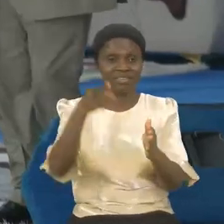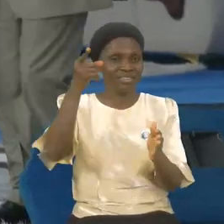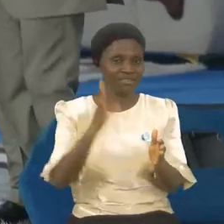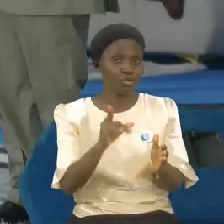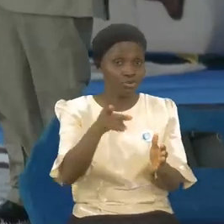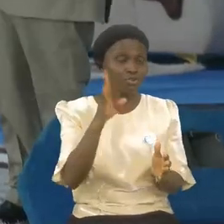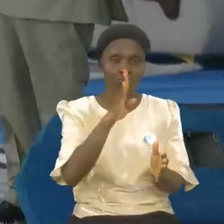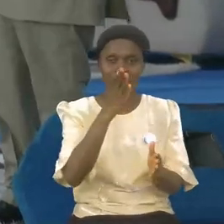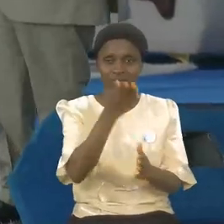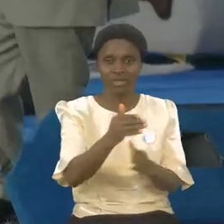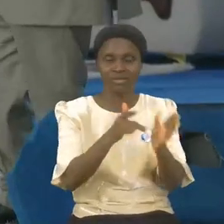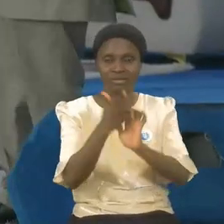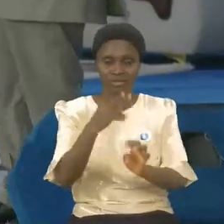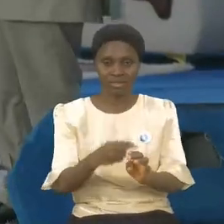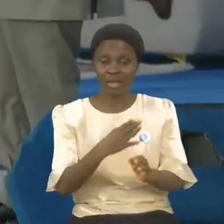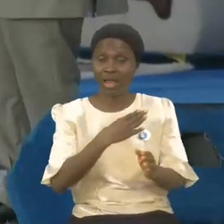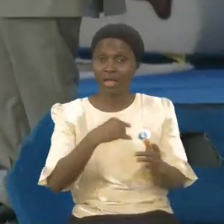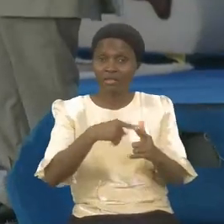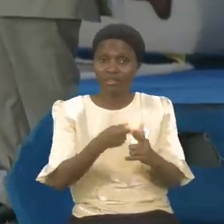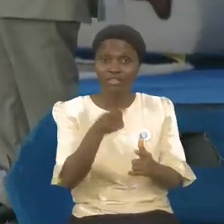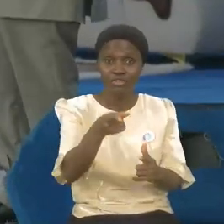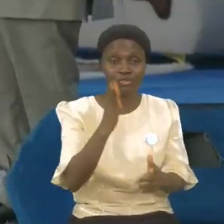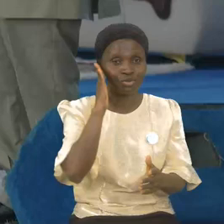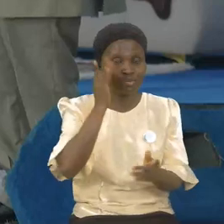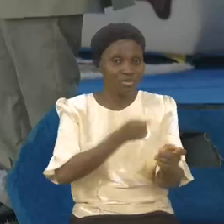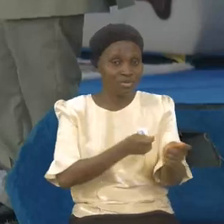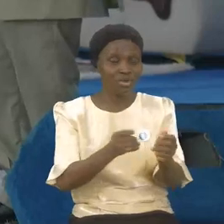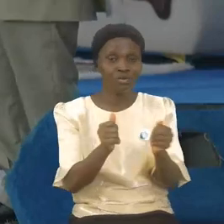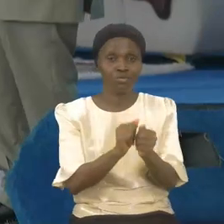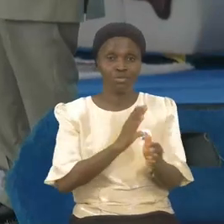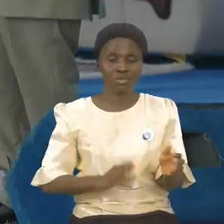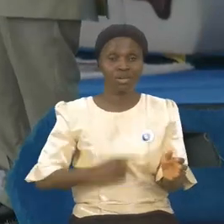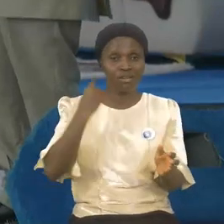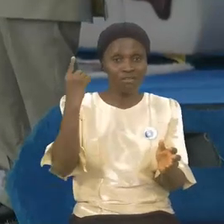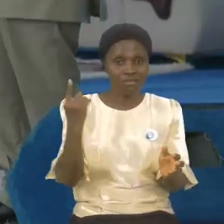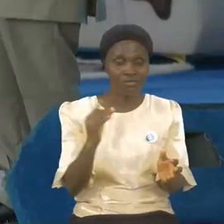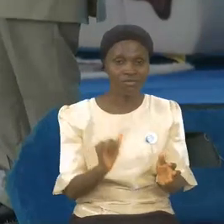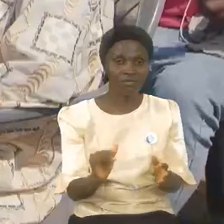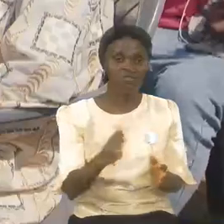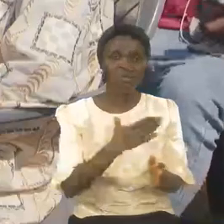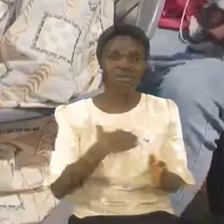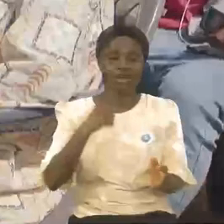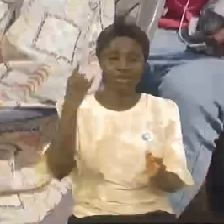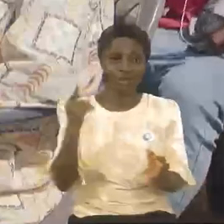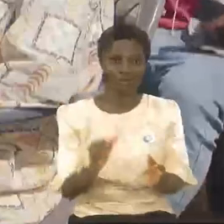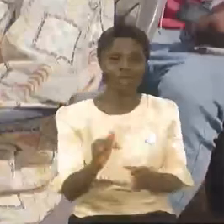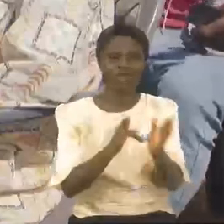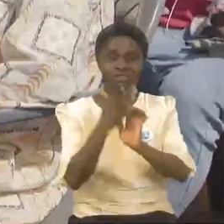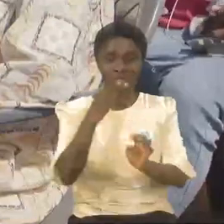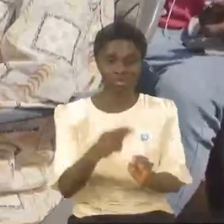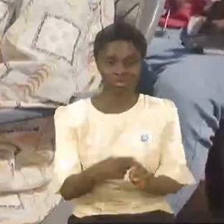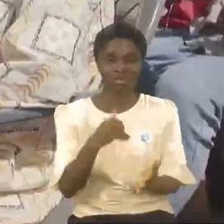va commencer à régner pendant 1000 ans gloire à Dieu vous seraient là et puis vous allez régner avec Christ